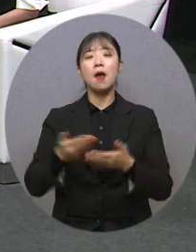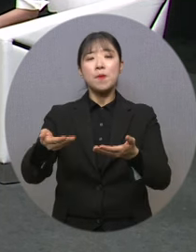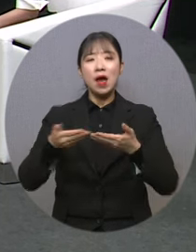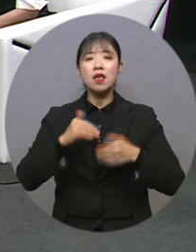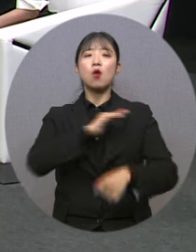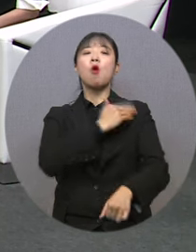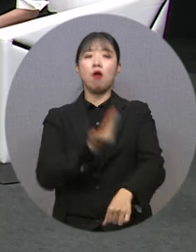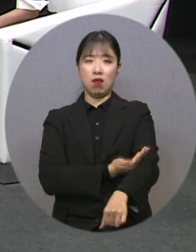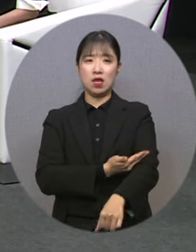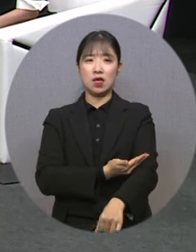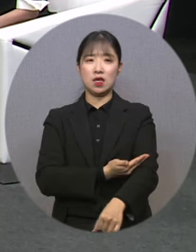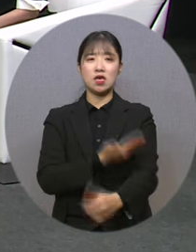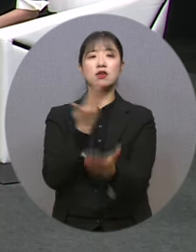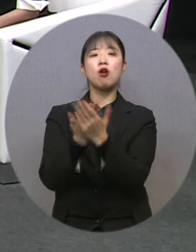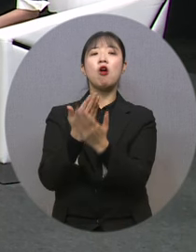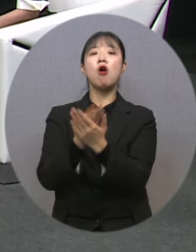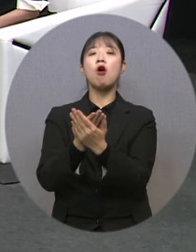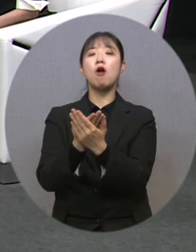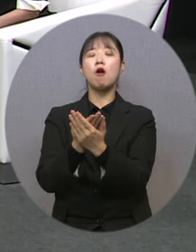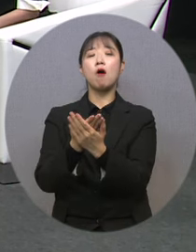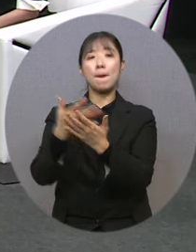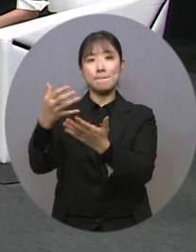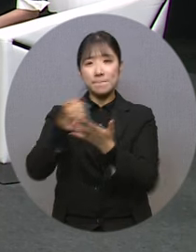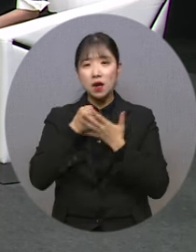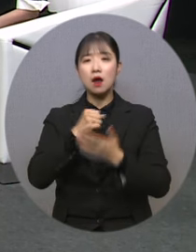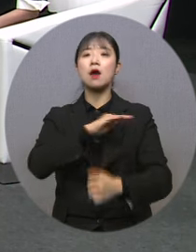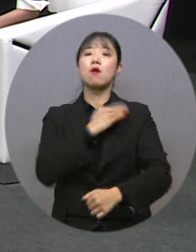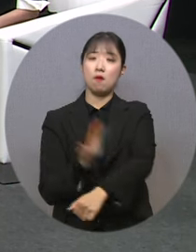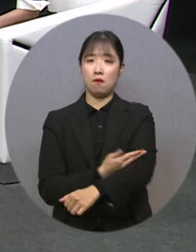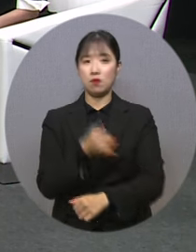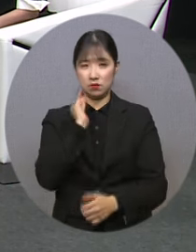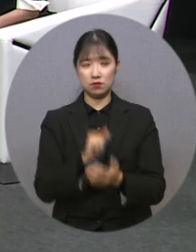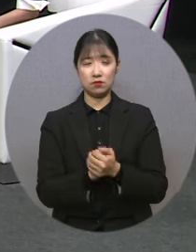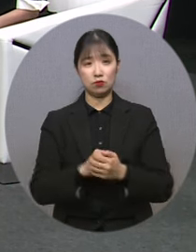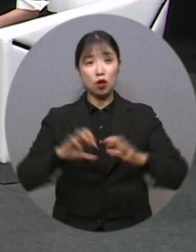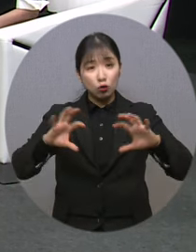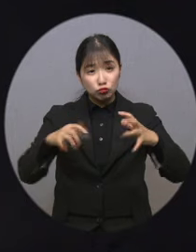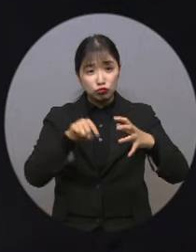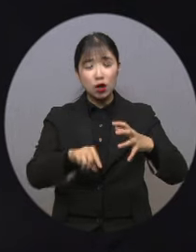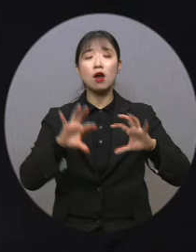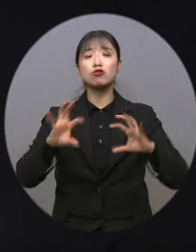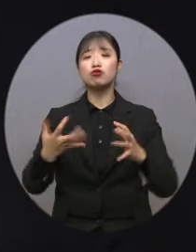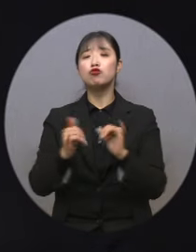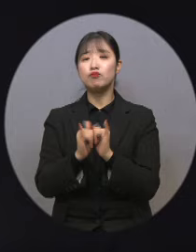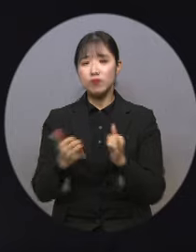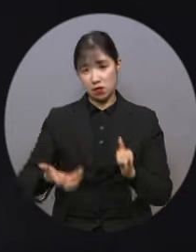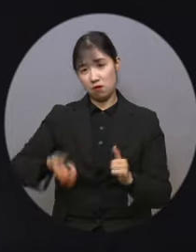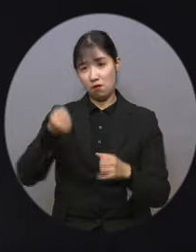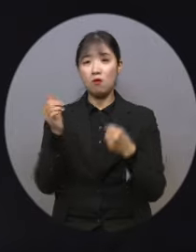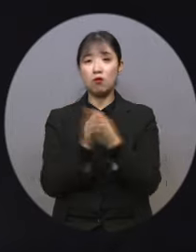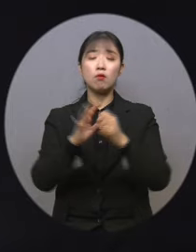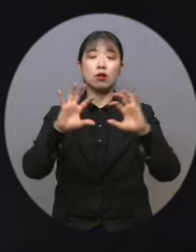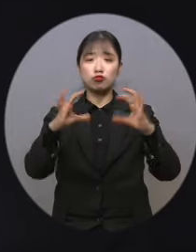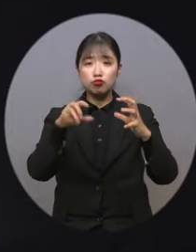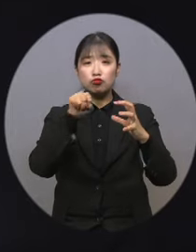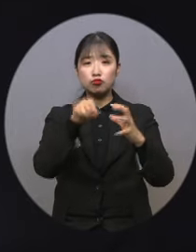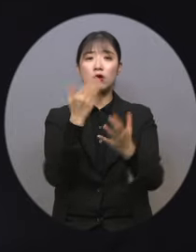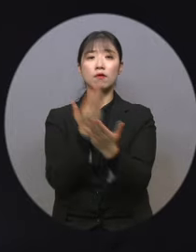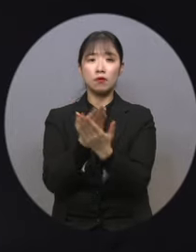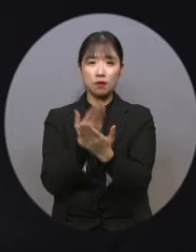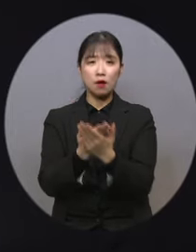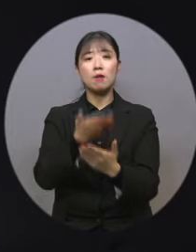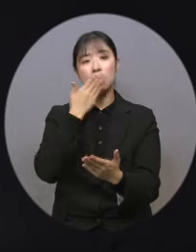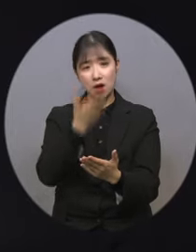5대 권리 청구권 입니다 청구 것 국가는 국민의 곳입니까 국가로부터 청구할 올려 청구권 평등은